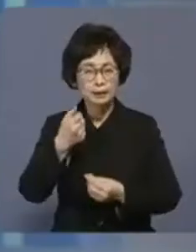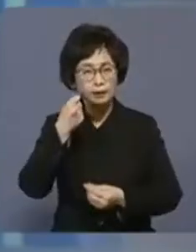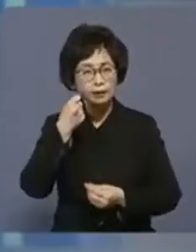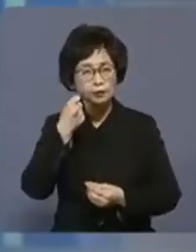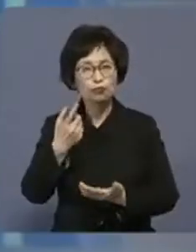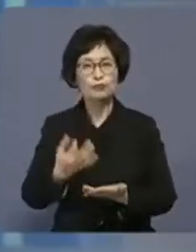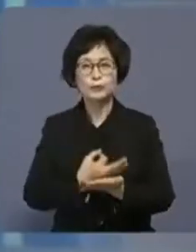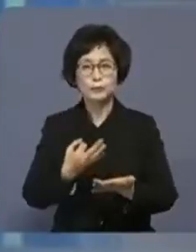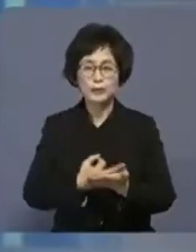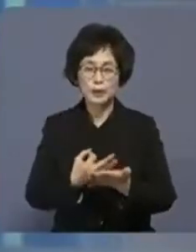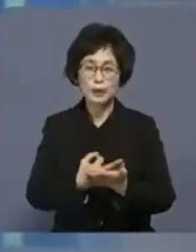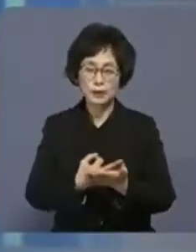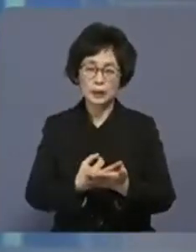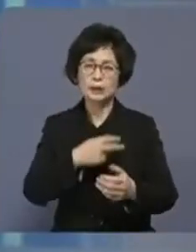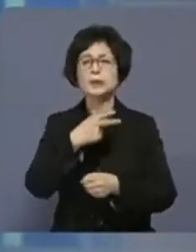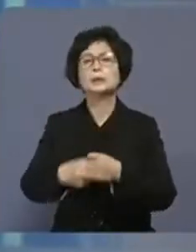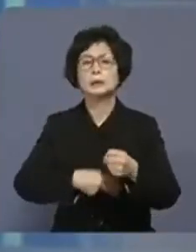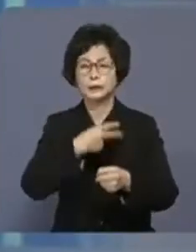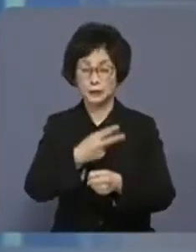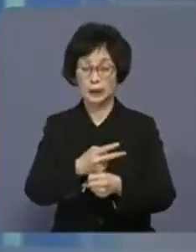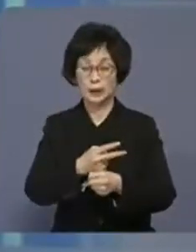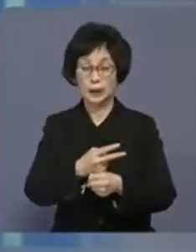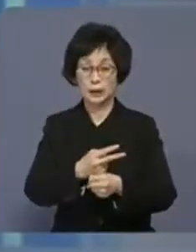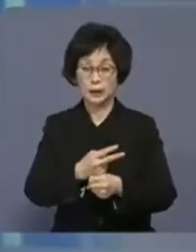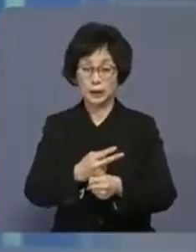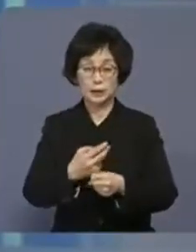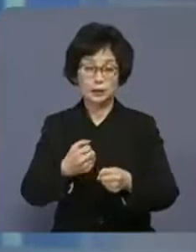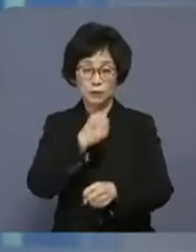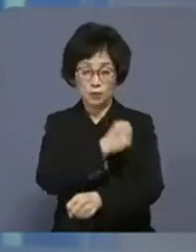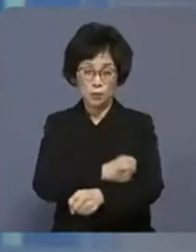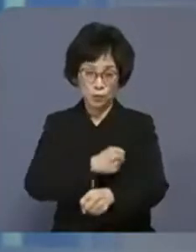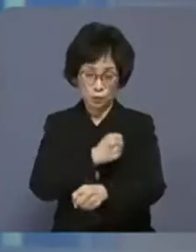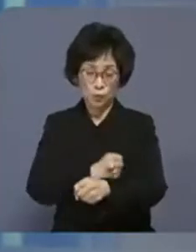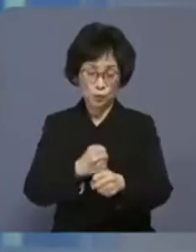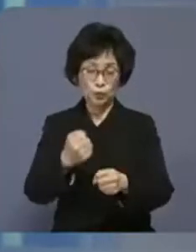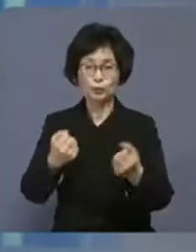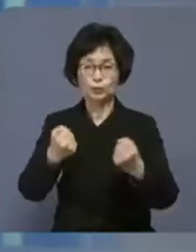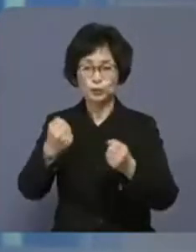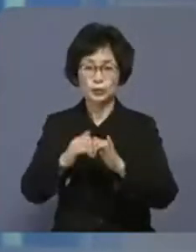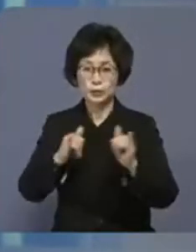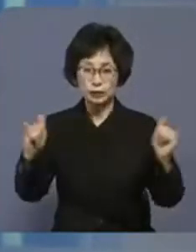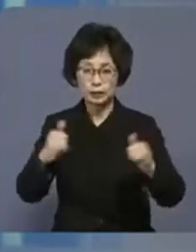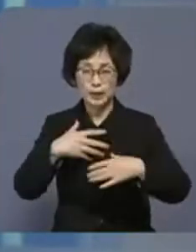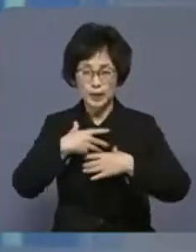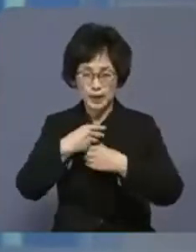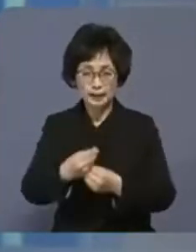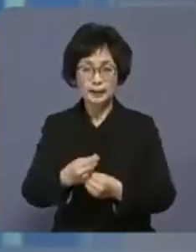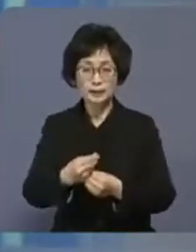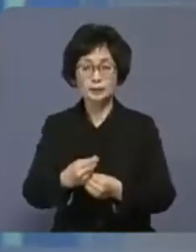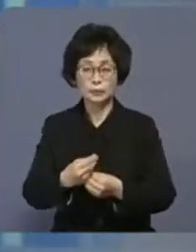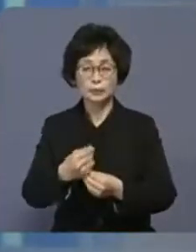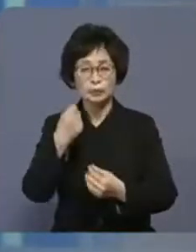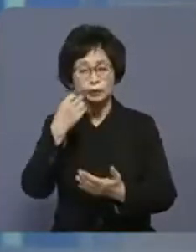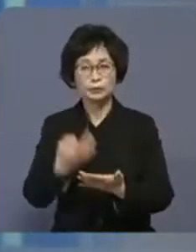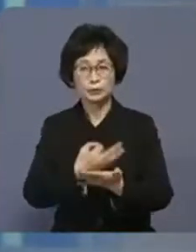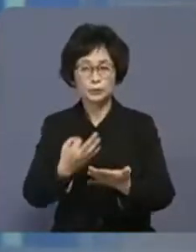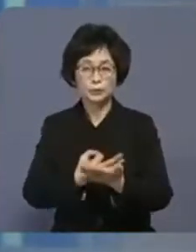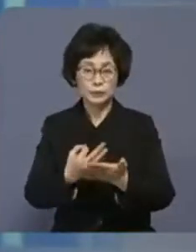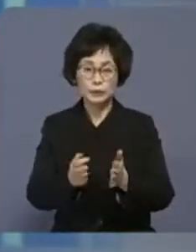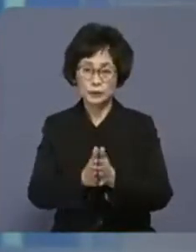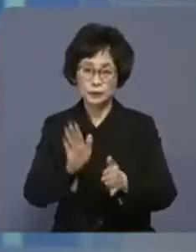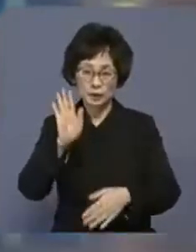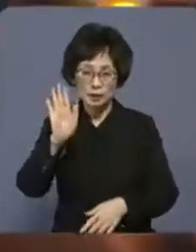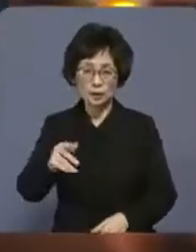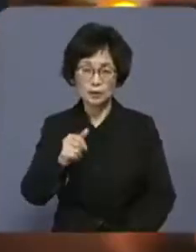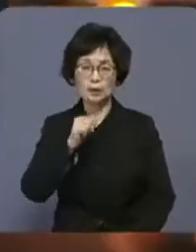적용한 지 이제 2년이 다되어 가는데요 화물 노동자를 대상으로 조사를 했는데 안 저는 이제 시행 이후 노동자 들의 졸음운전 이 누구